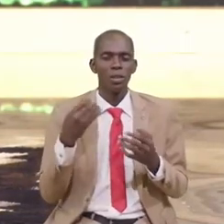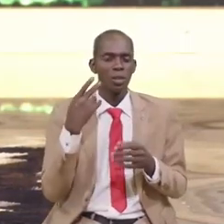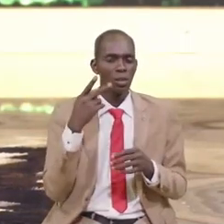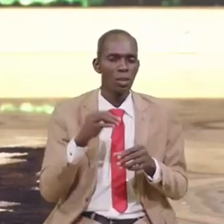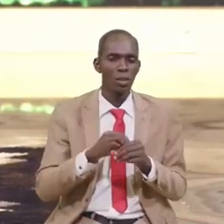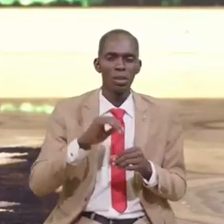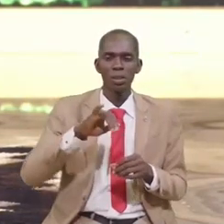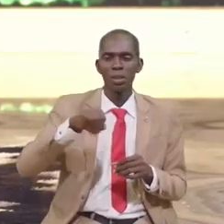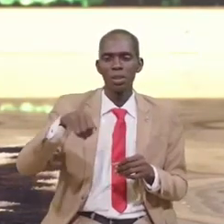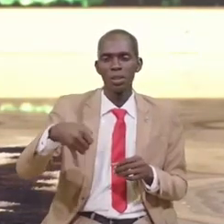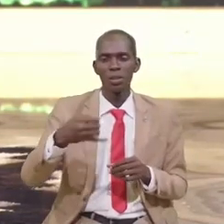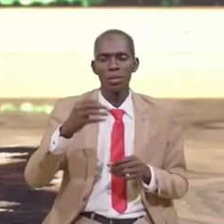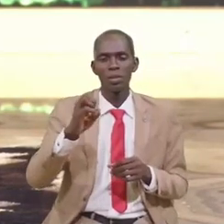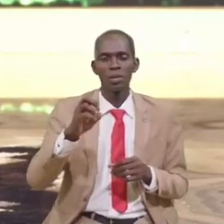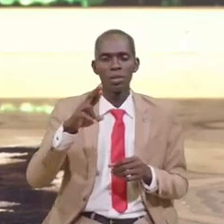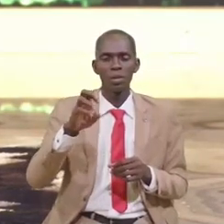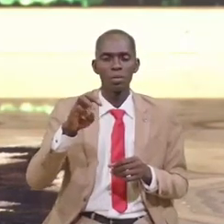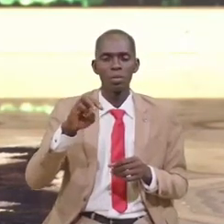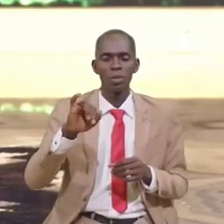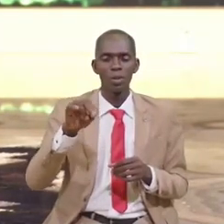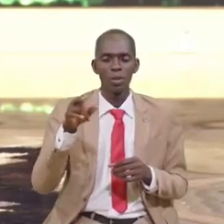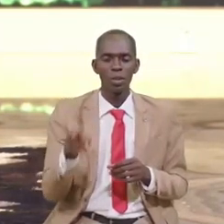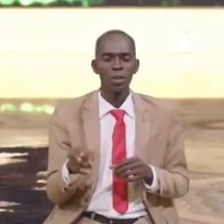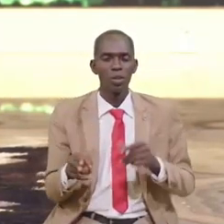3. Jérémie,